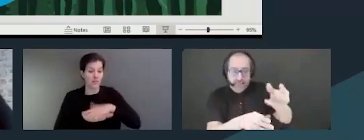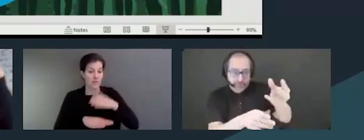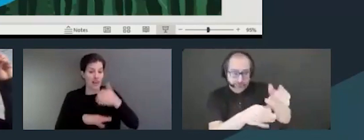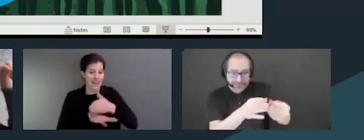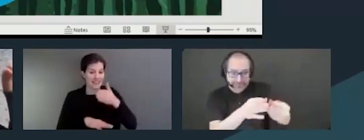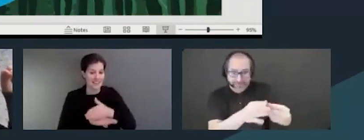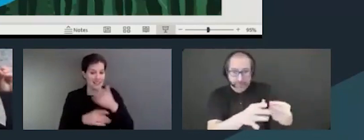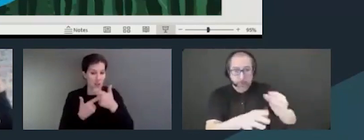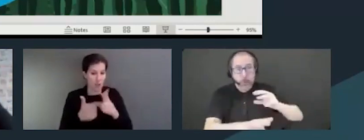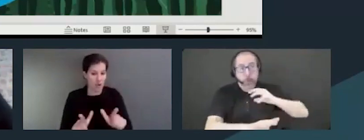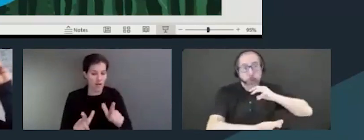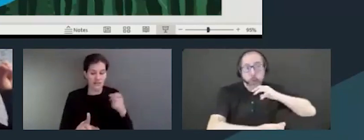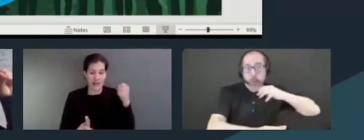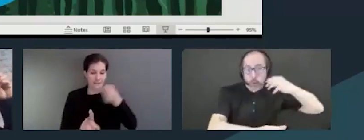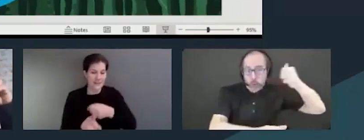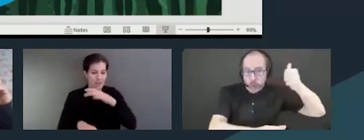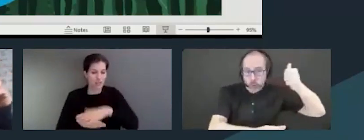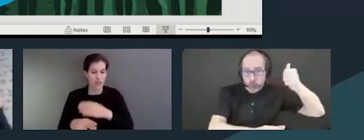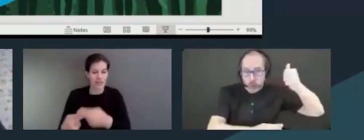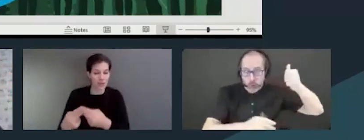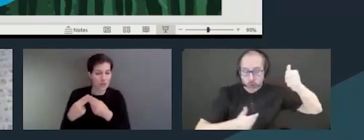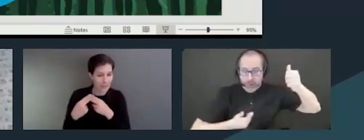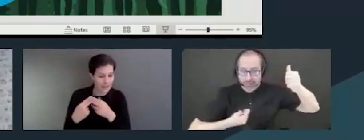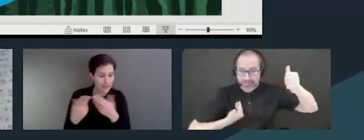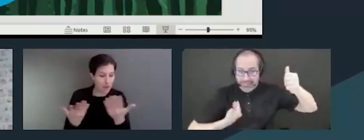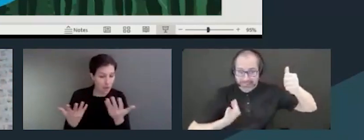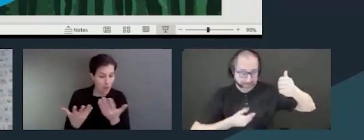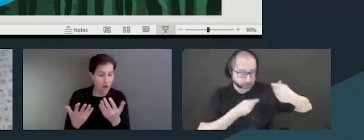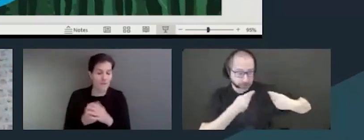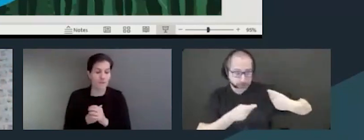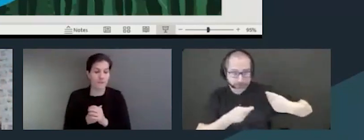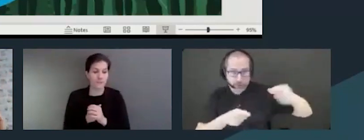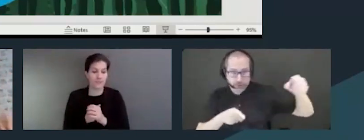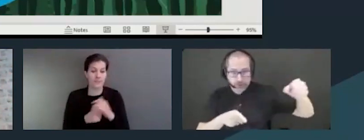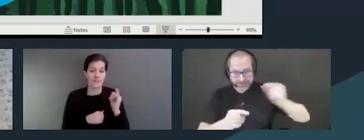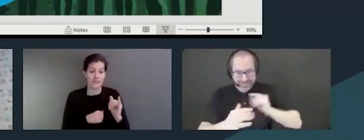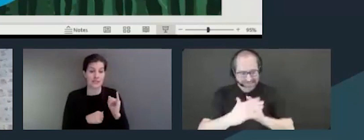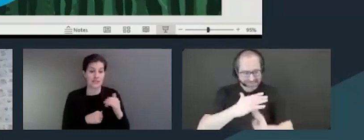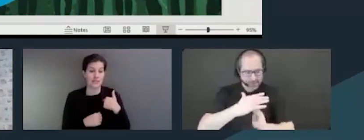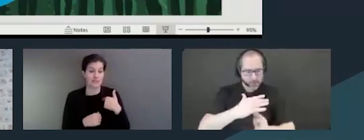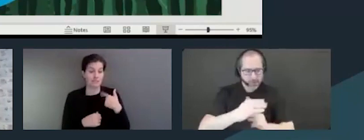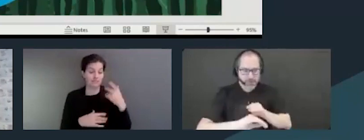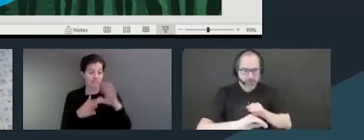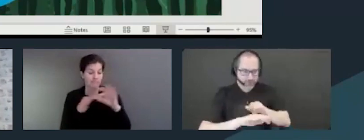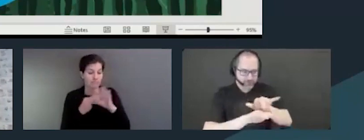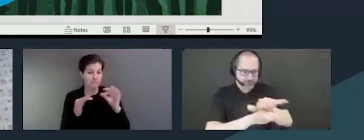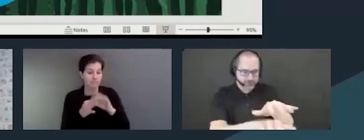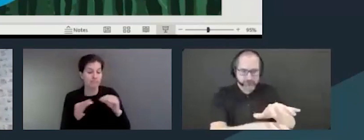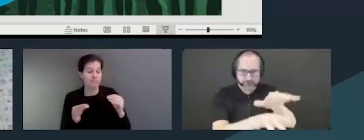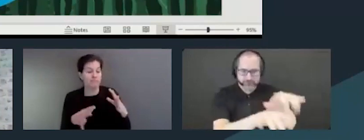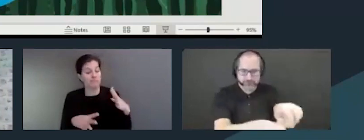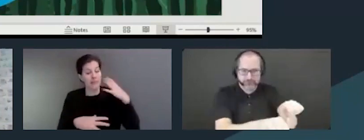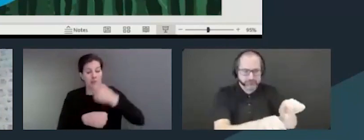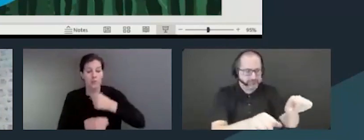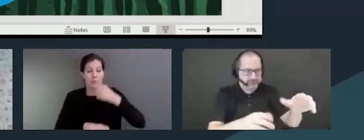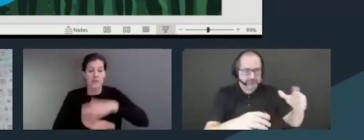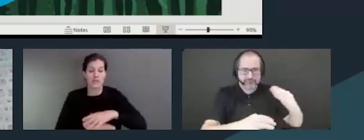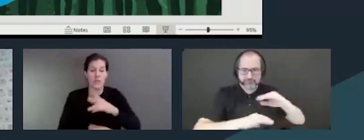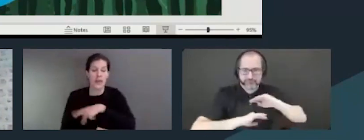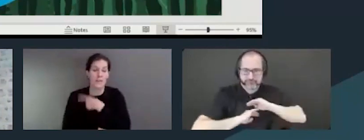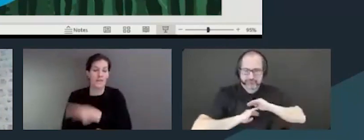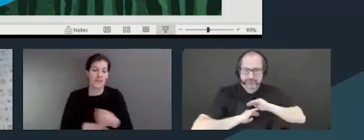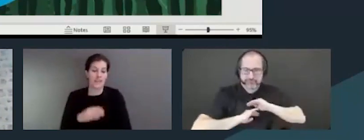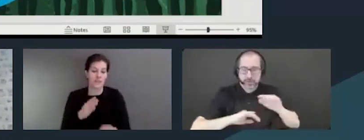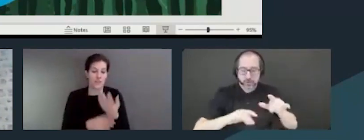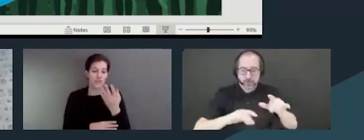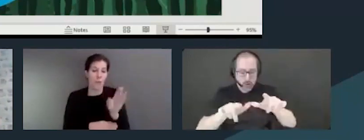la nouvelle génération. Et lorsqu'on parle de la langue, qui est très importante pour nous, la raison pour ça, c'est